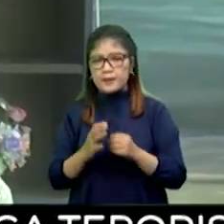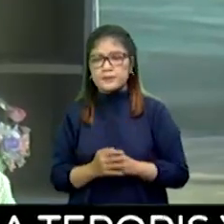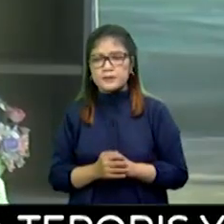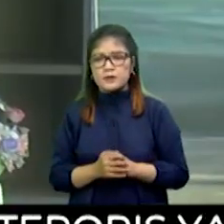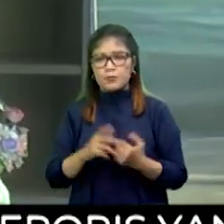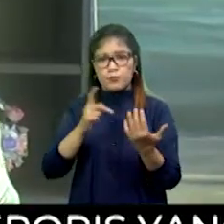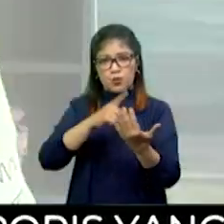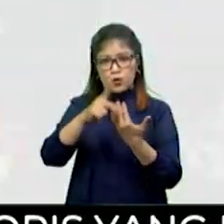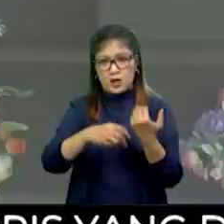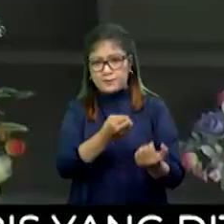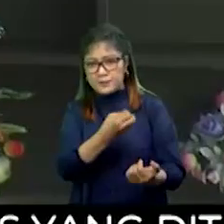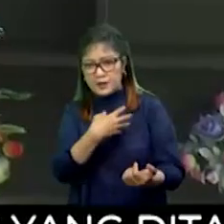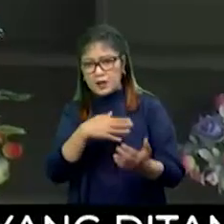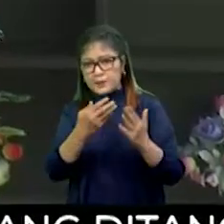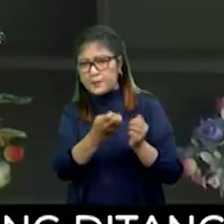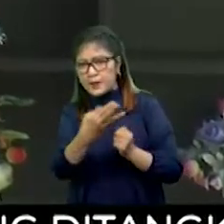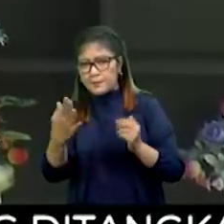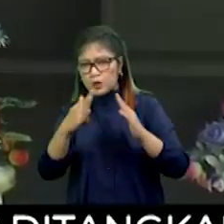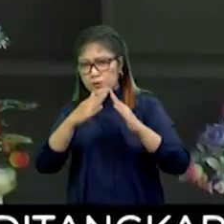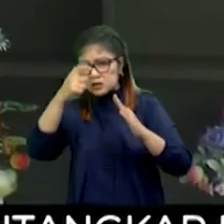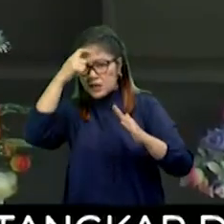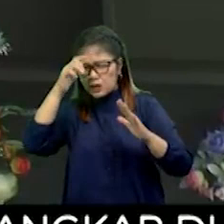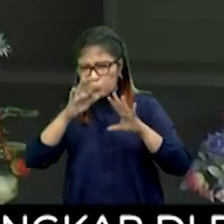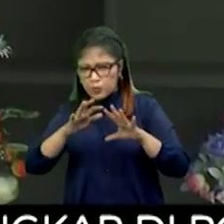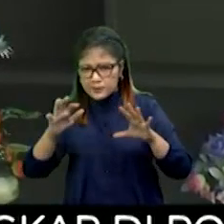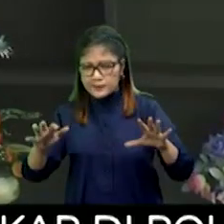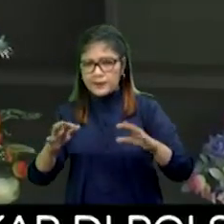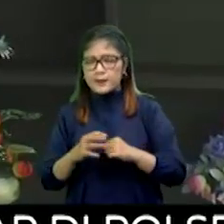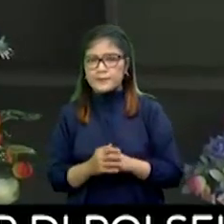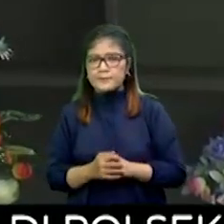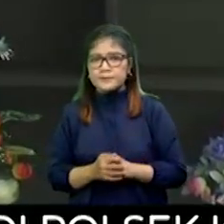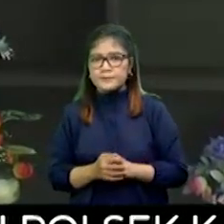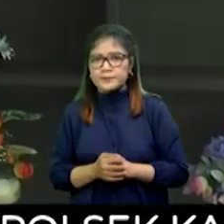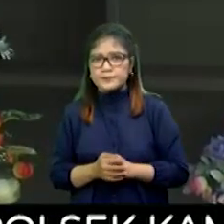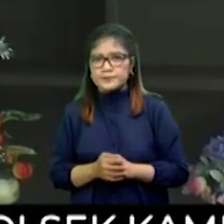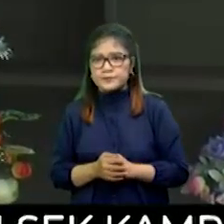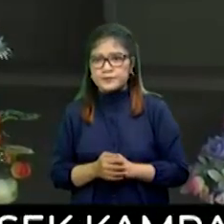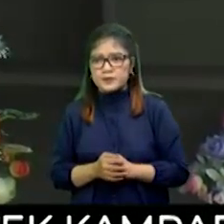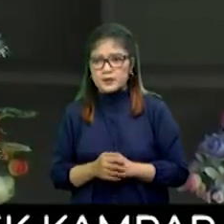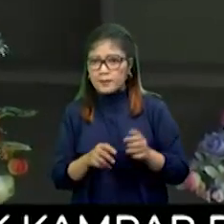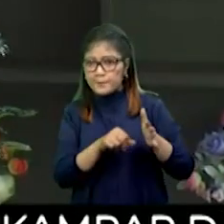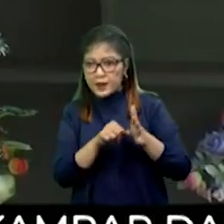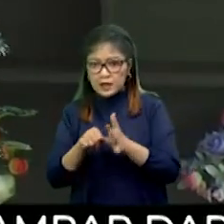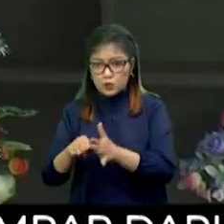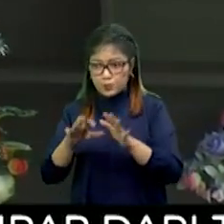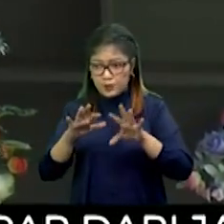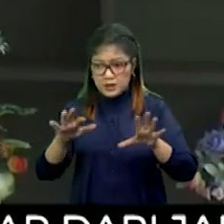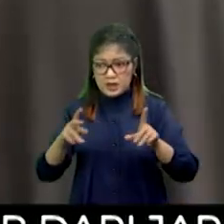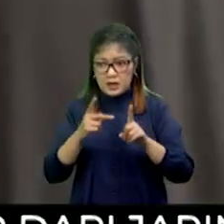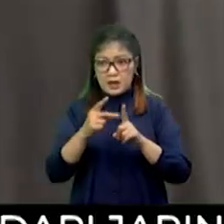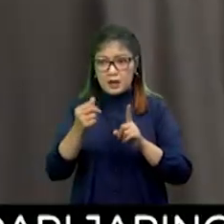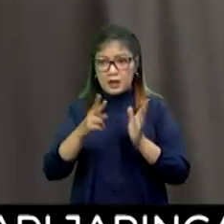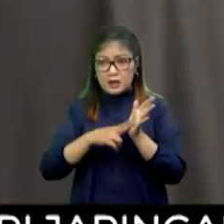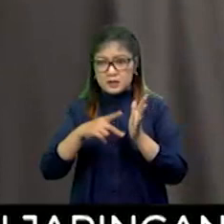penyakit di sini Setia membantu banyak orang mulai dari pasien yang katarak hernia ya kebanyakan itu juga bukti